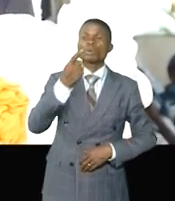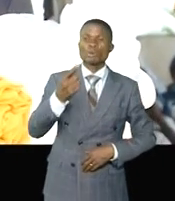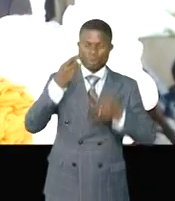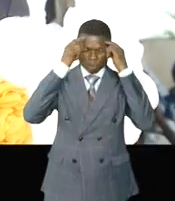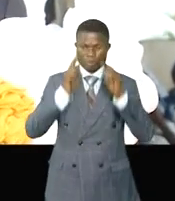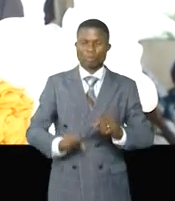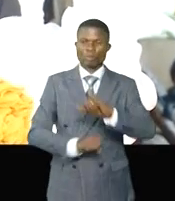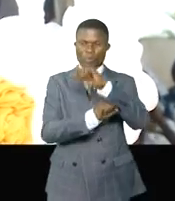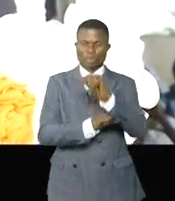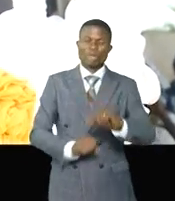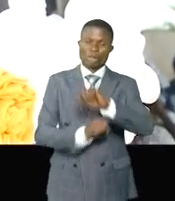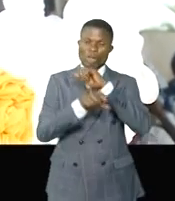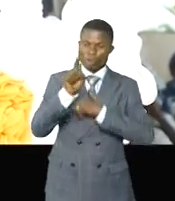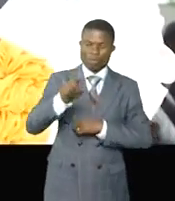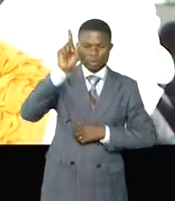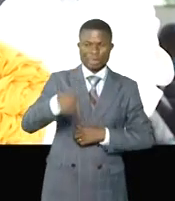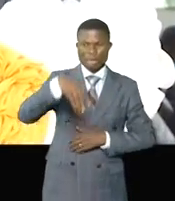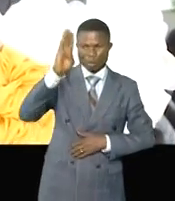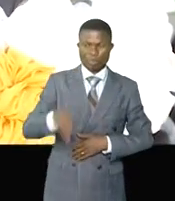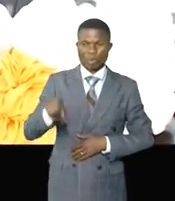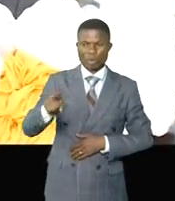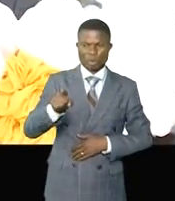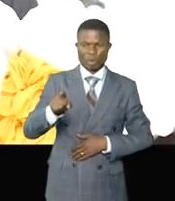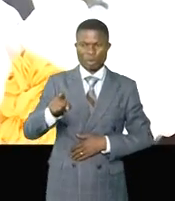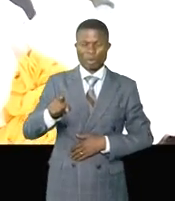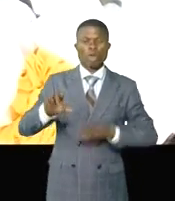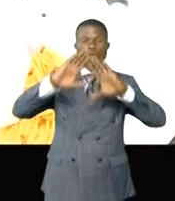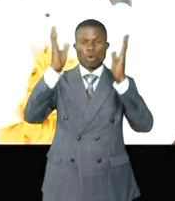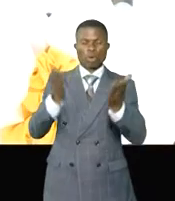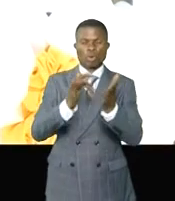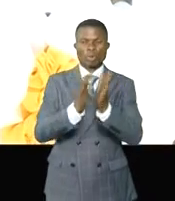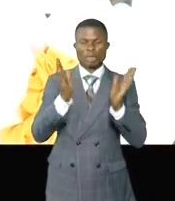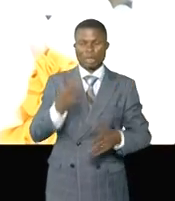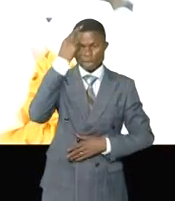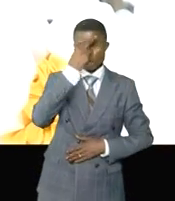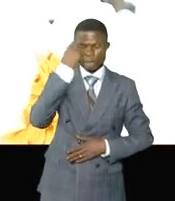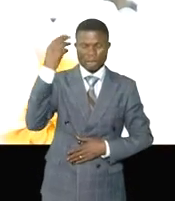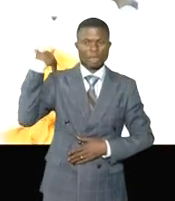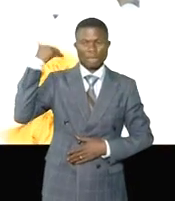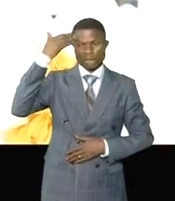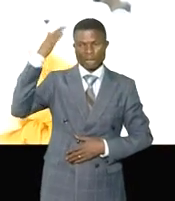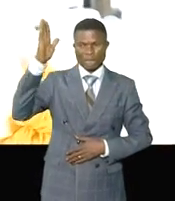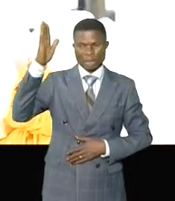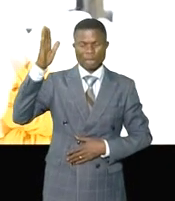et qu'il vous soutient à 100%. À la grande communauté chrétienne de Mbandaka-Bikoro.